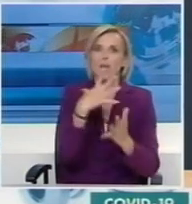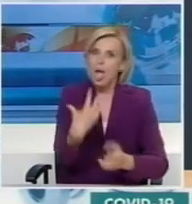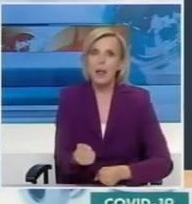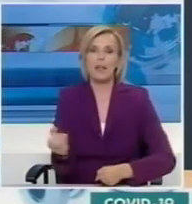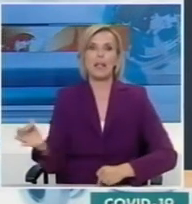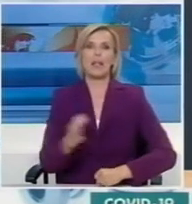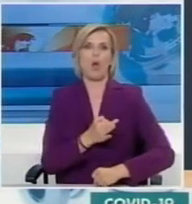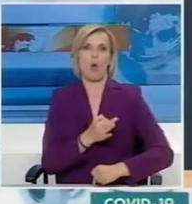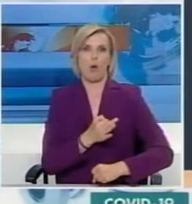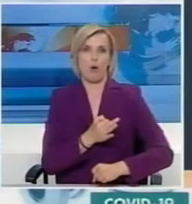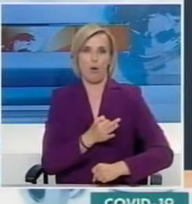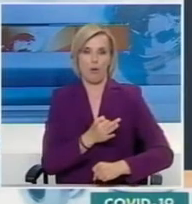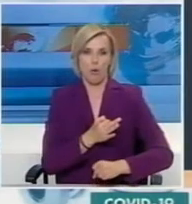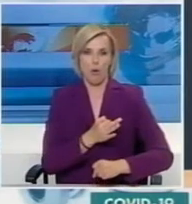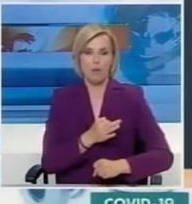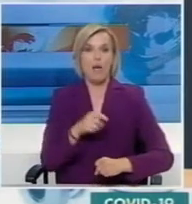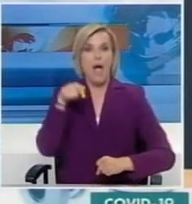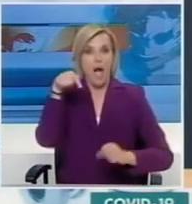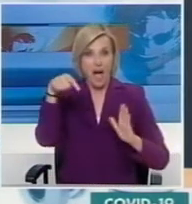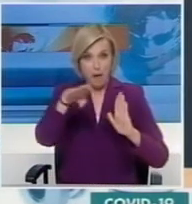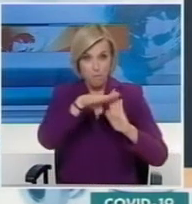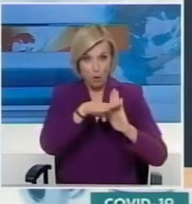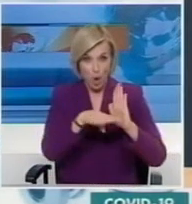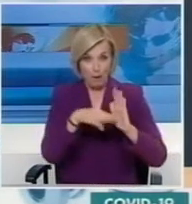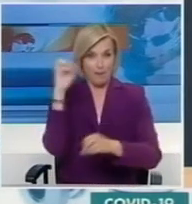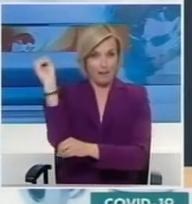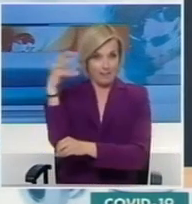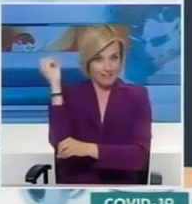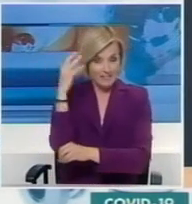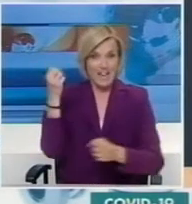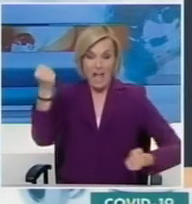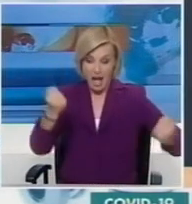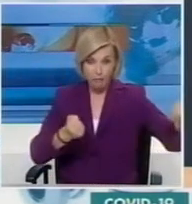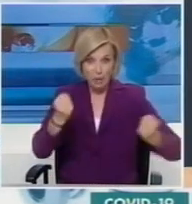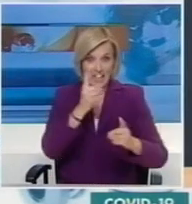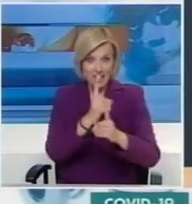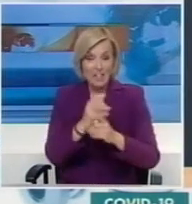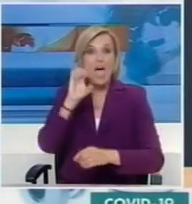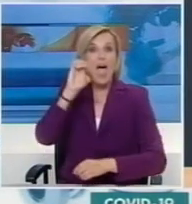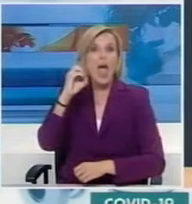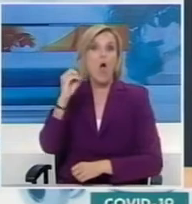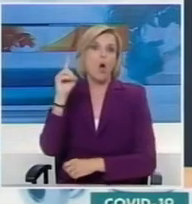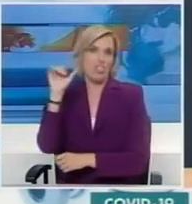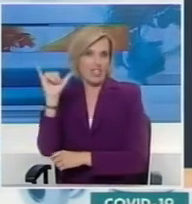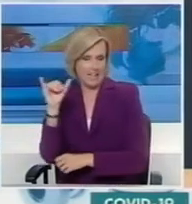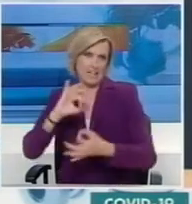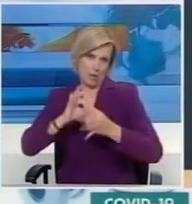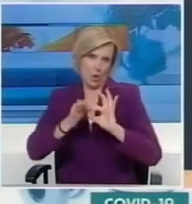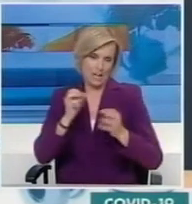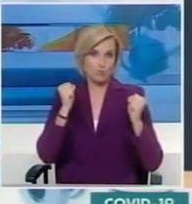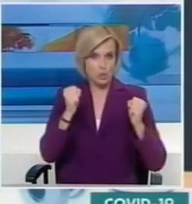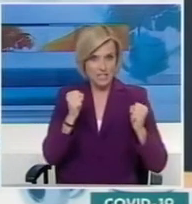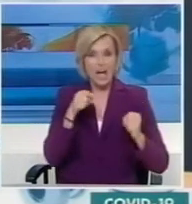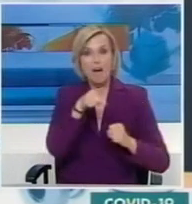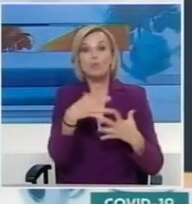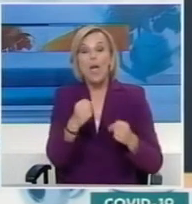COVID-19. Το σχετικό πρόγραμμα βασίζεται εξ ολοκλήρου σε στρατηγικό σχεδιασμό του ΕΟΔΗ και έχει ως αφετηρία κλειστές